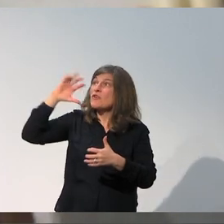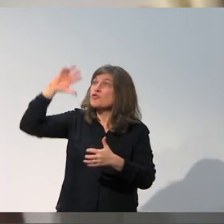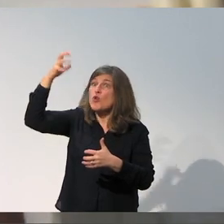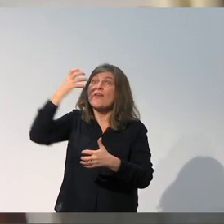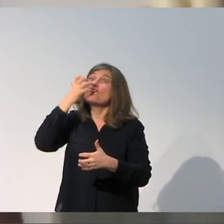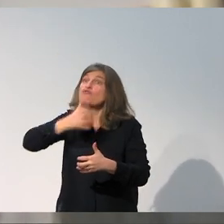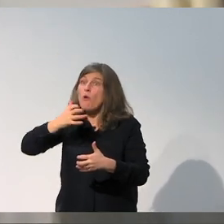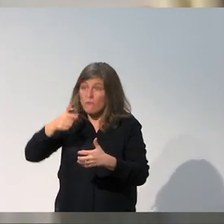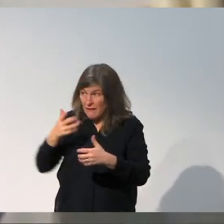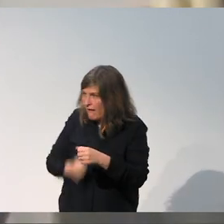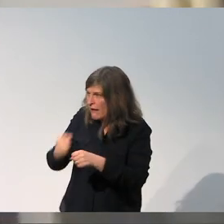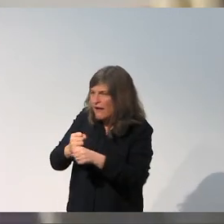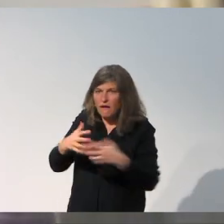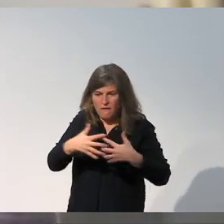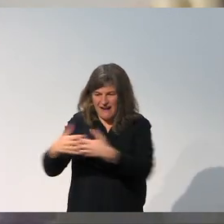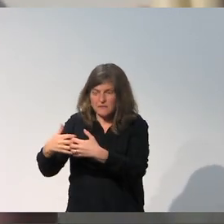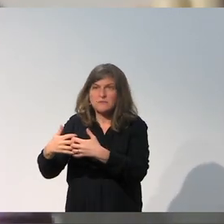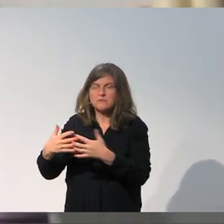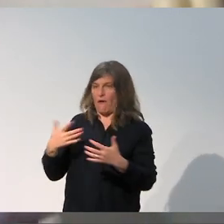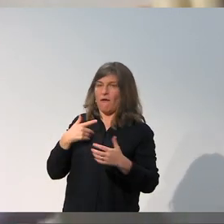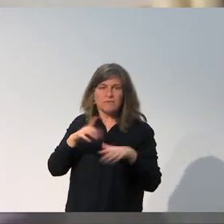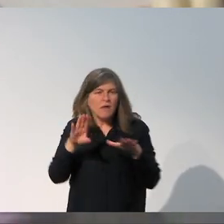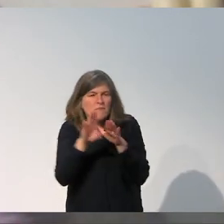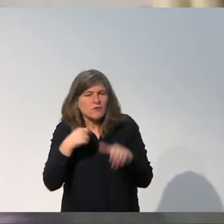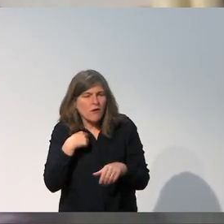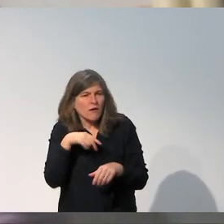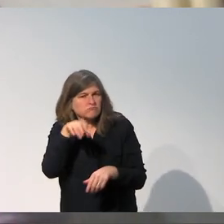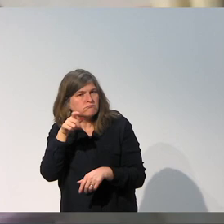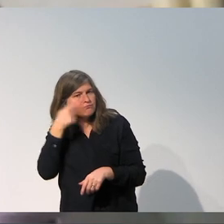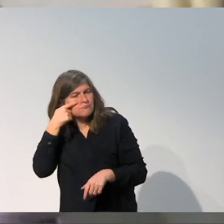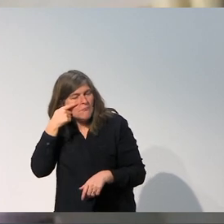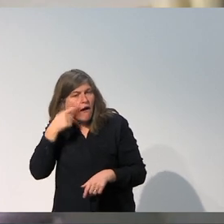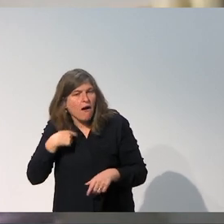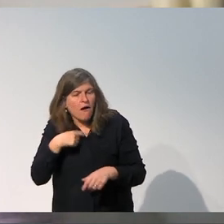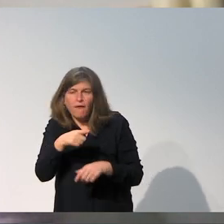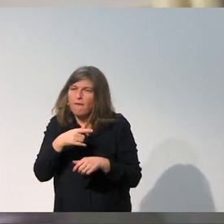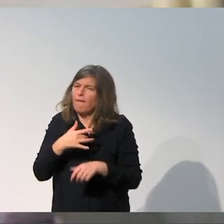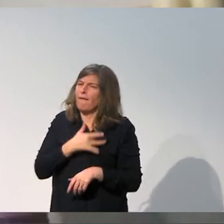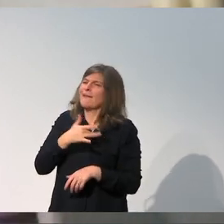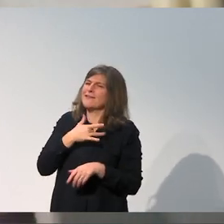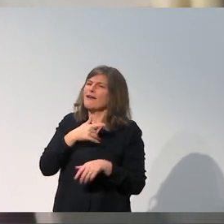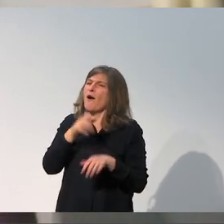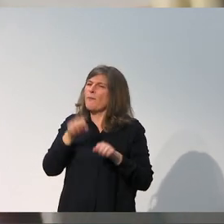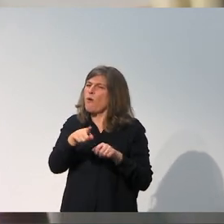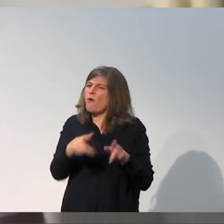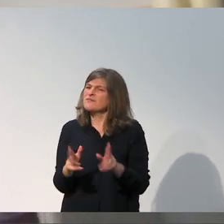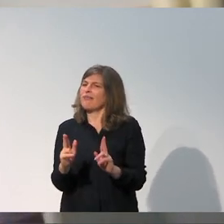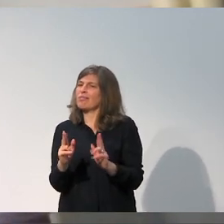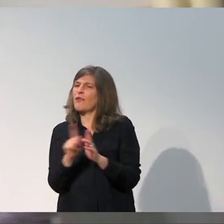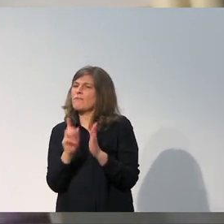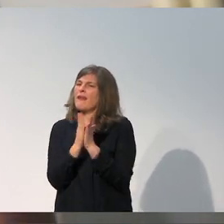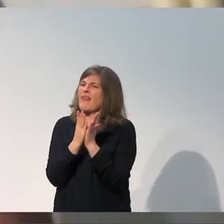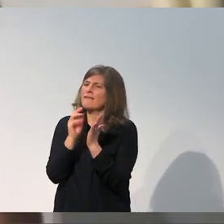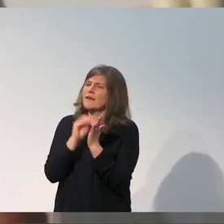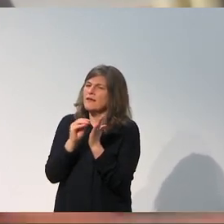Et l'image m'a tellement plu que je me suis davantage intéressé en me disant que c'était peut-être une bonne scène à faire. Mais qui est finalement